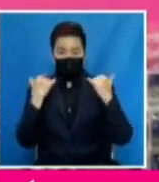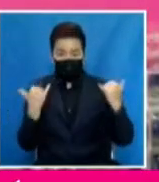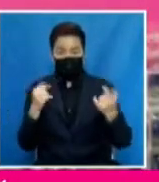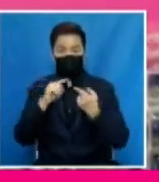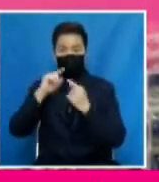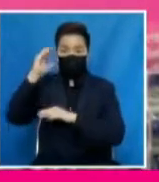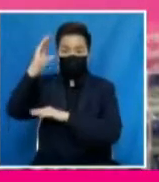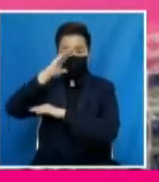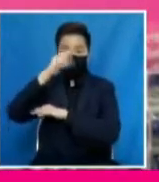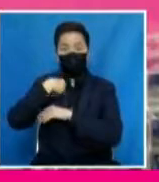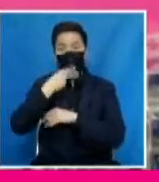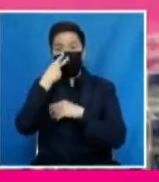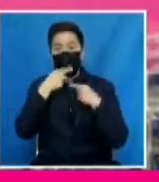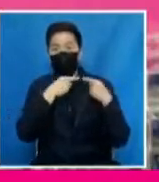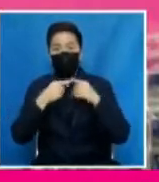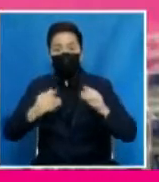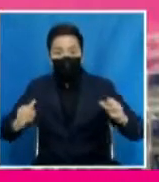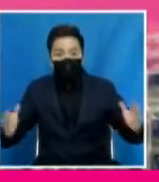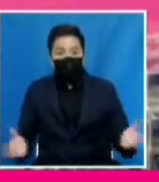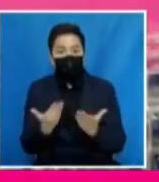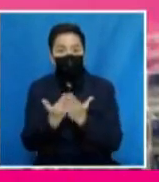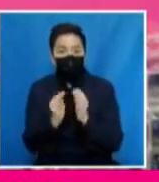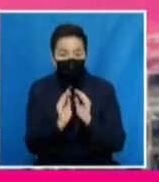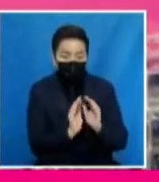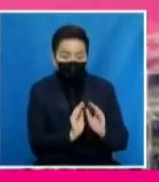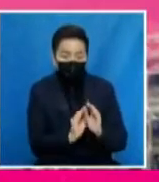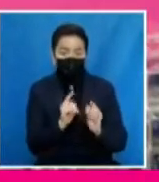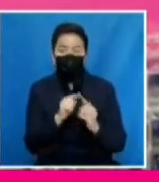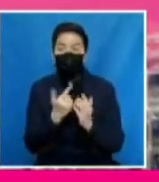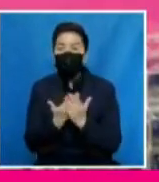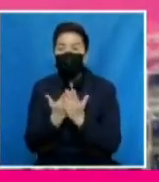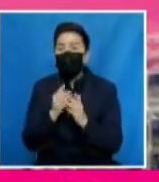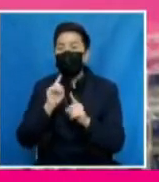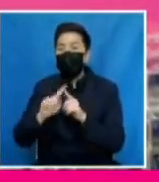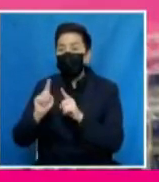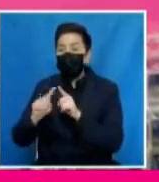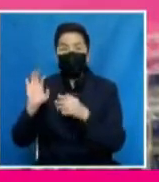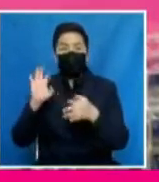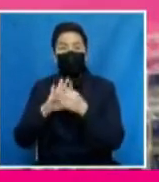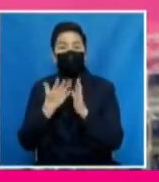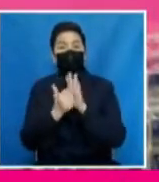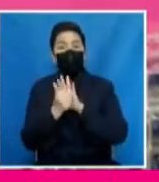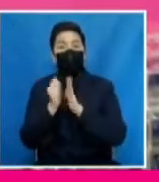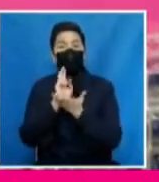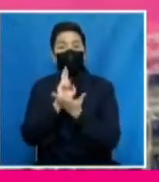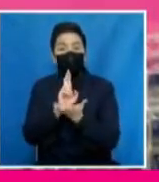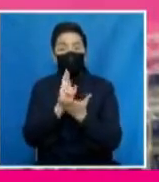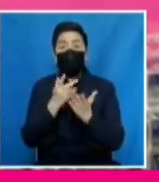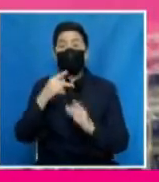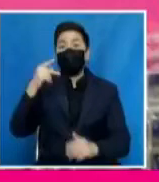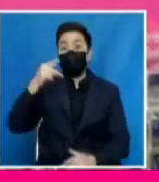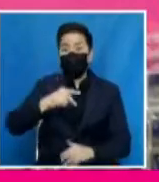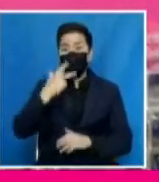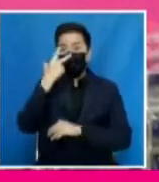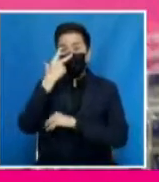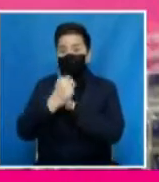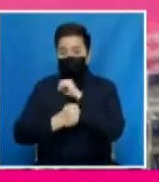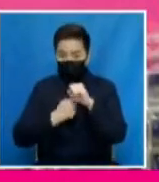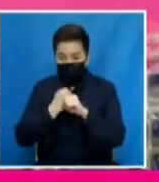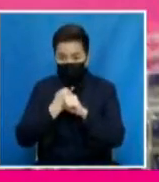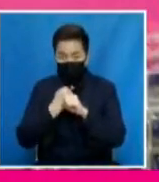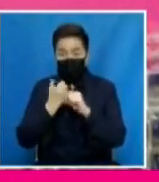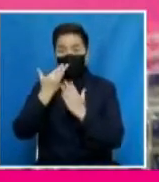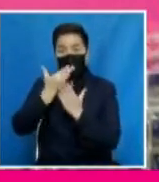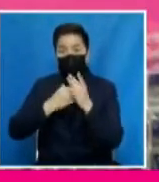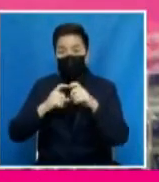ก็จะไปลุ้นกับกิจกรรมส่งเสริมการออมและสมนาคุณสำหรับการออกรางวัลสลากออมสินพิเศษ3ปีค่ะโด